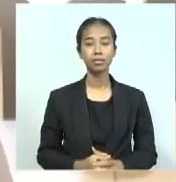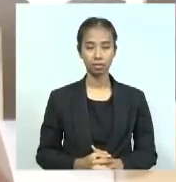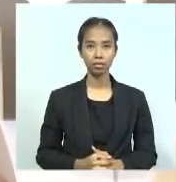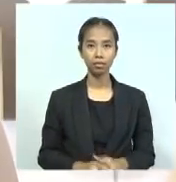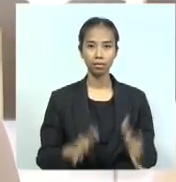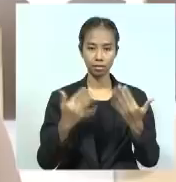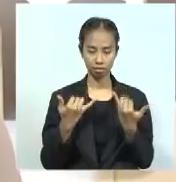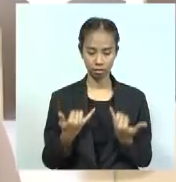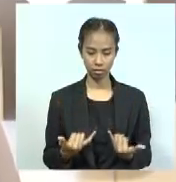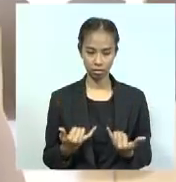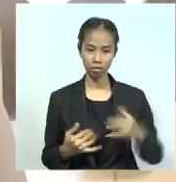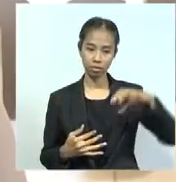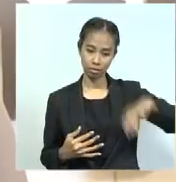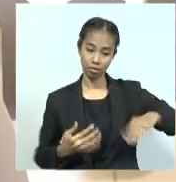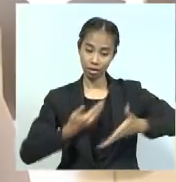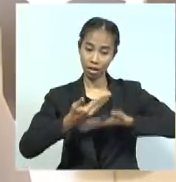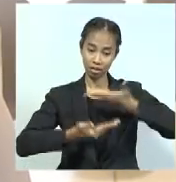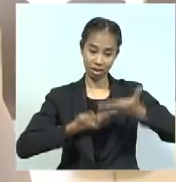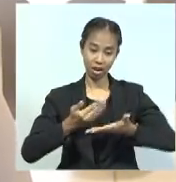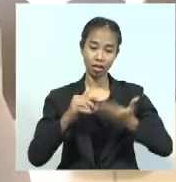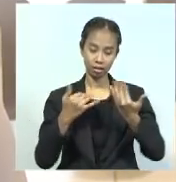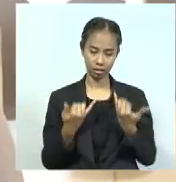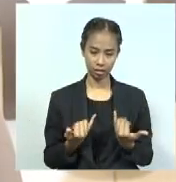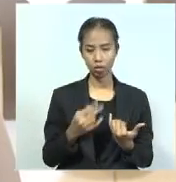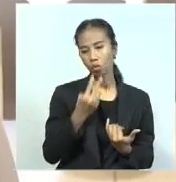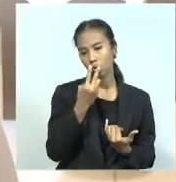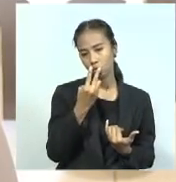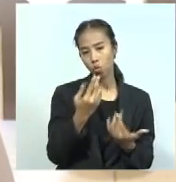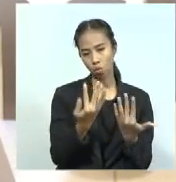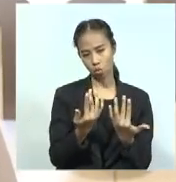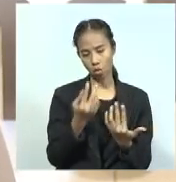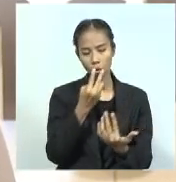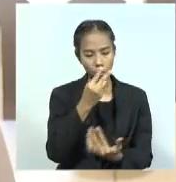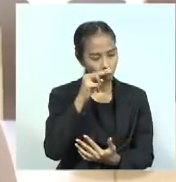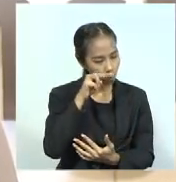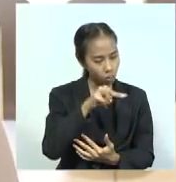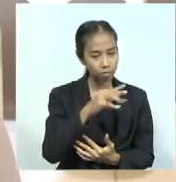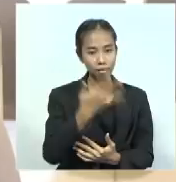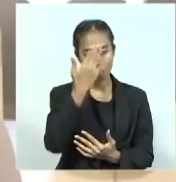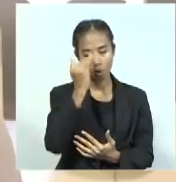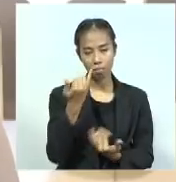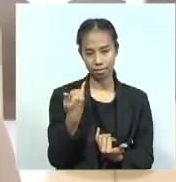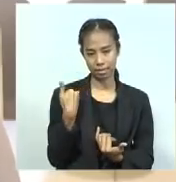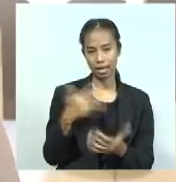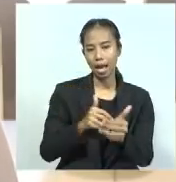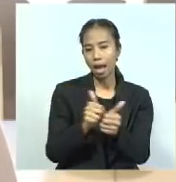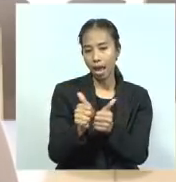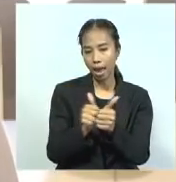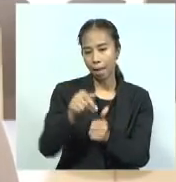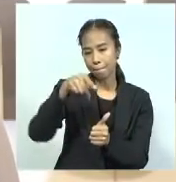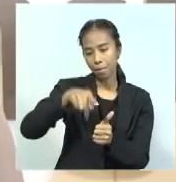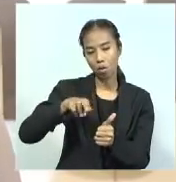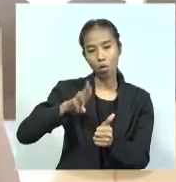ทั้งนี้ในส่วนของกรมการค้าภายในเนี่ยนะคะก็ยืนยันว่าอาจจะจะดูสถานการณ์อย่างใกล้ชิดนะเพราะว่ามีพระราชบัญญัติแข่งขันการค้